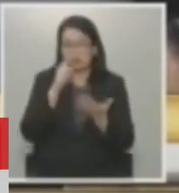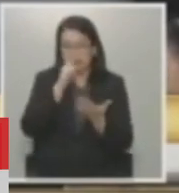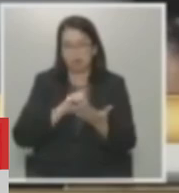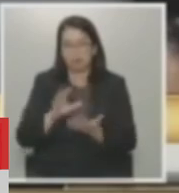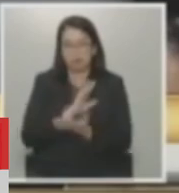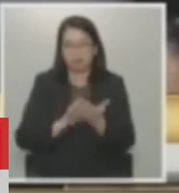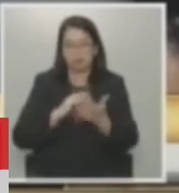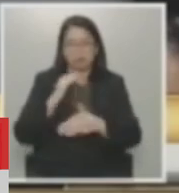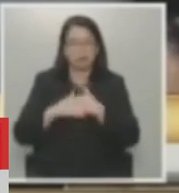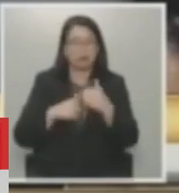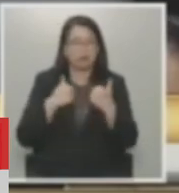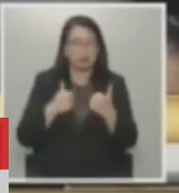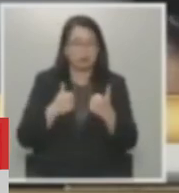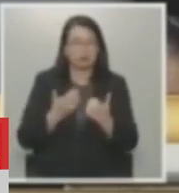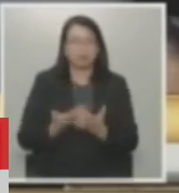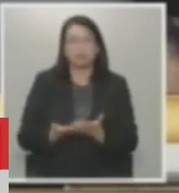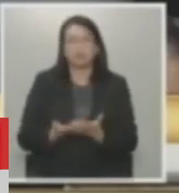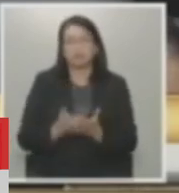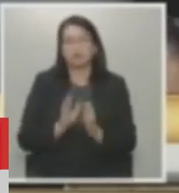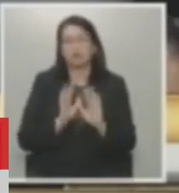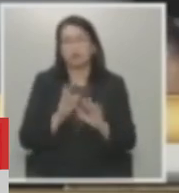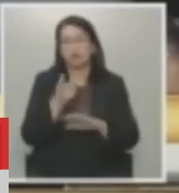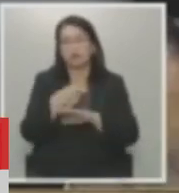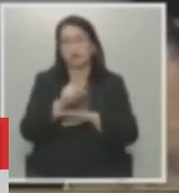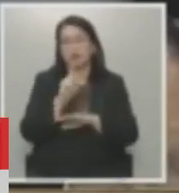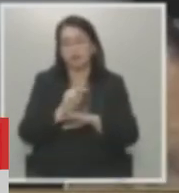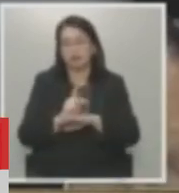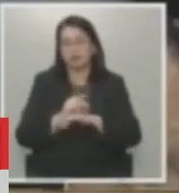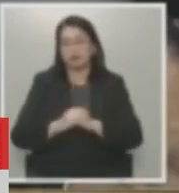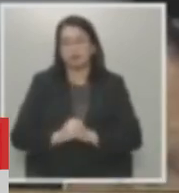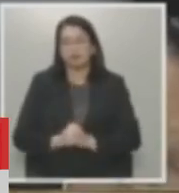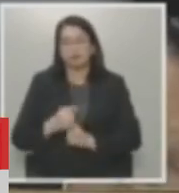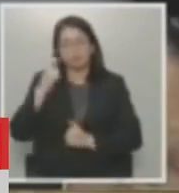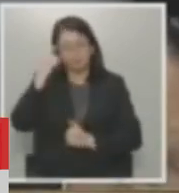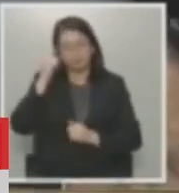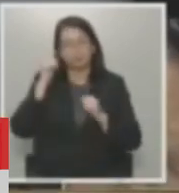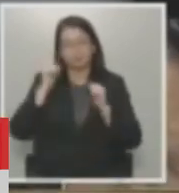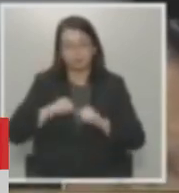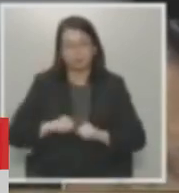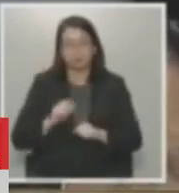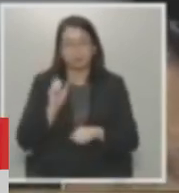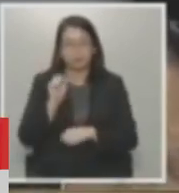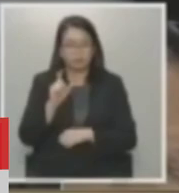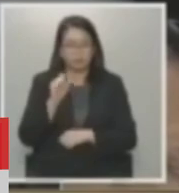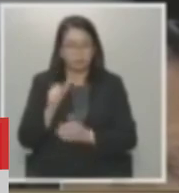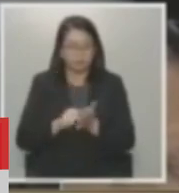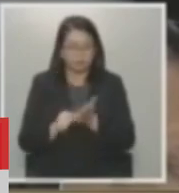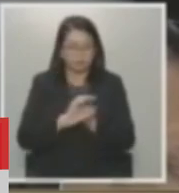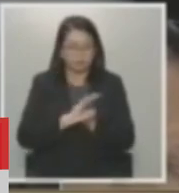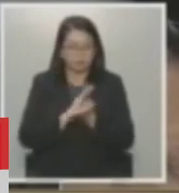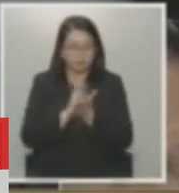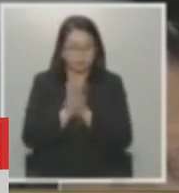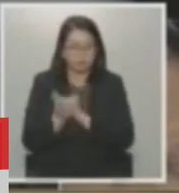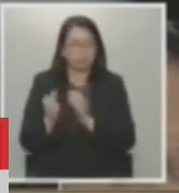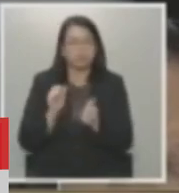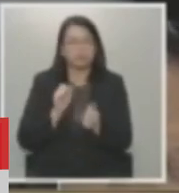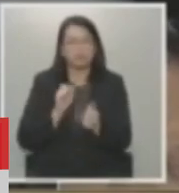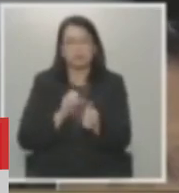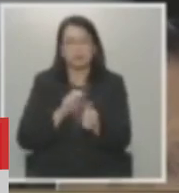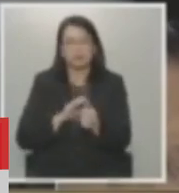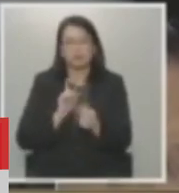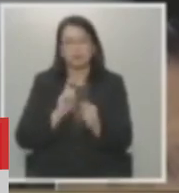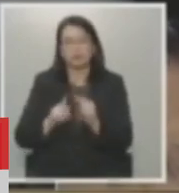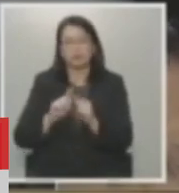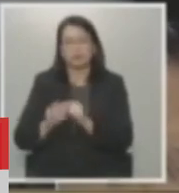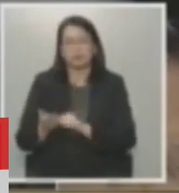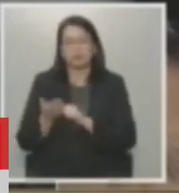นะคะดิฉันก็ขออนุญาตเรียนทางท่านประธานไว้แล้วก็เห็นด้วยที่จะเร่งดำเนินการส่งข้อเสนอแนะต่างๆให้กับคณะ